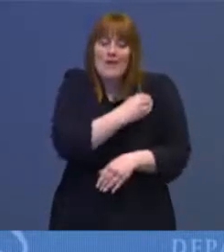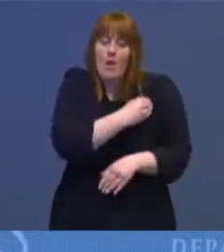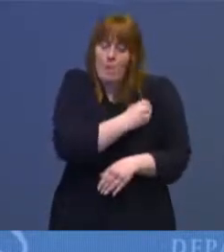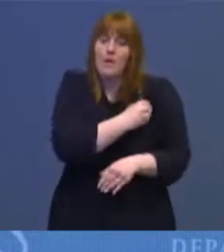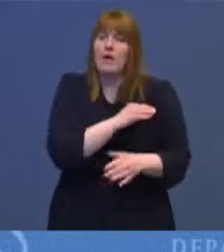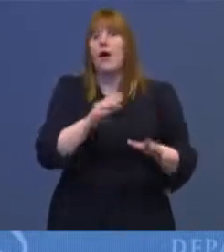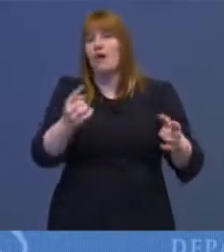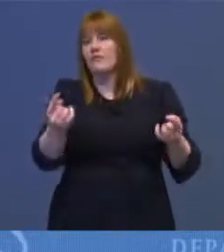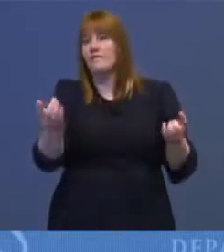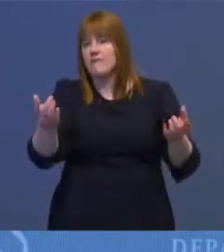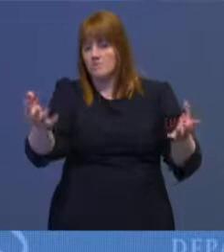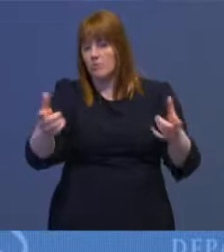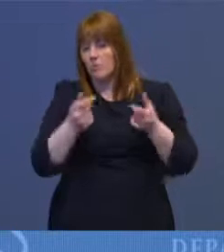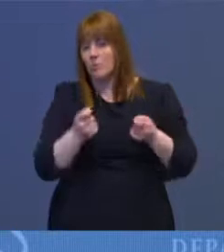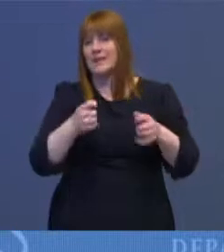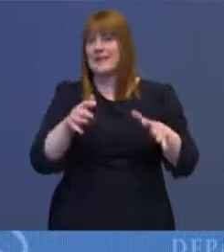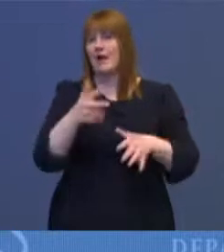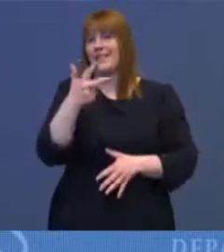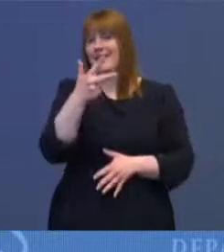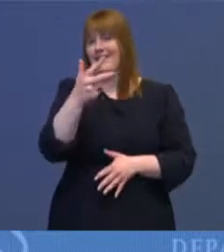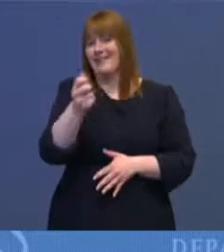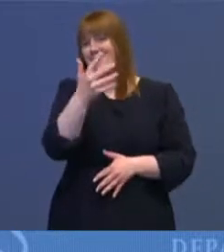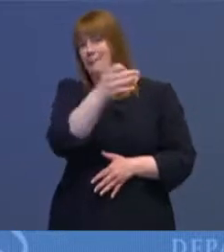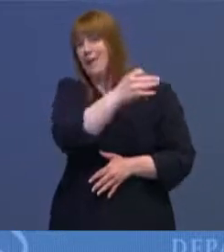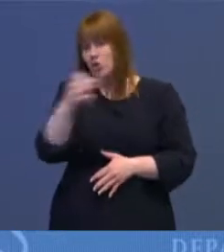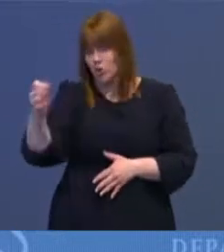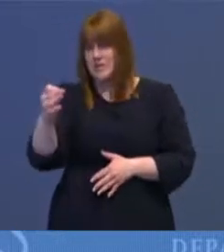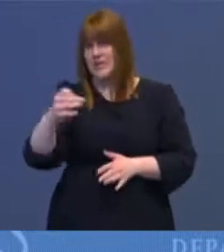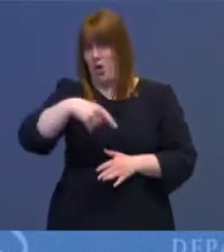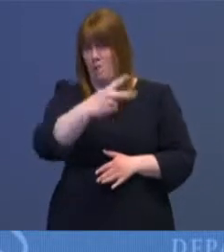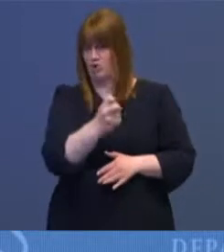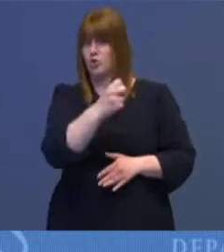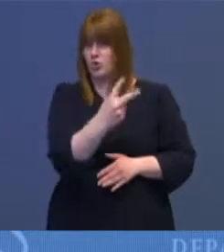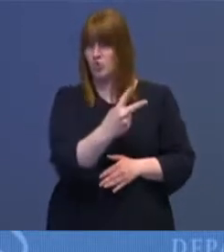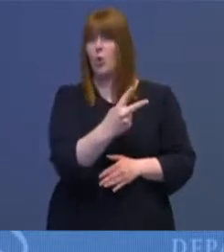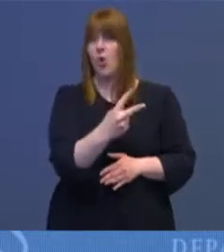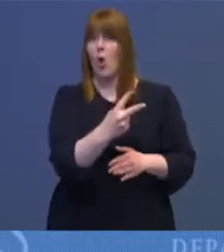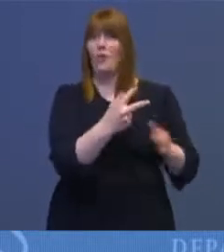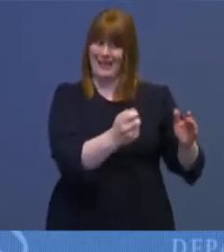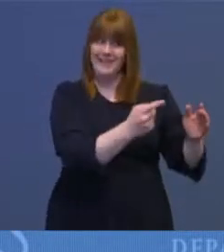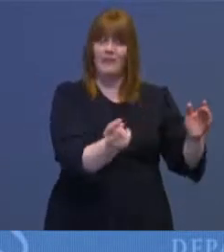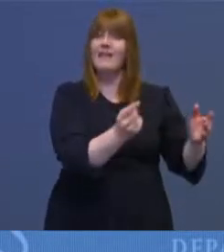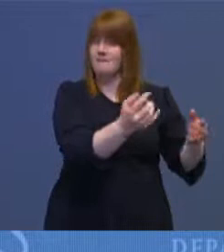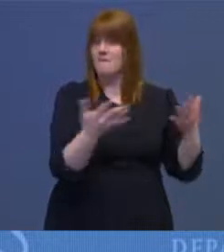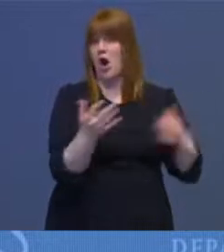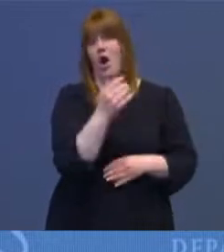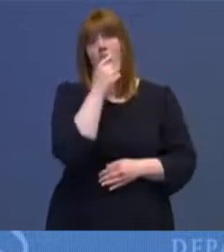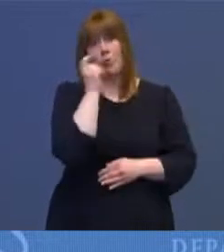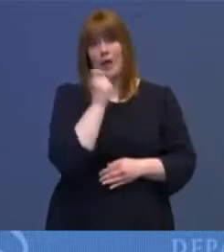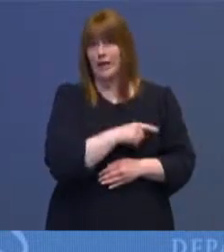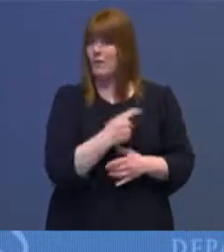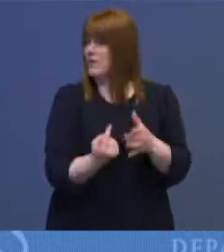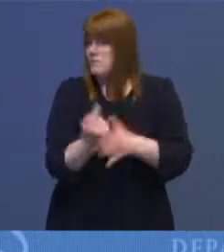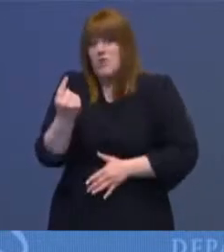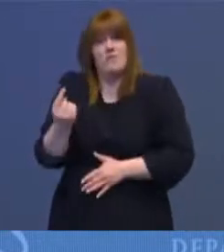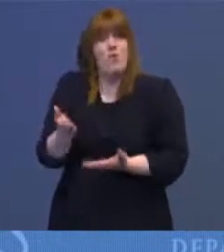asylsøkere til Norge I 2022, og 30 000 da fra Ukraina. Men vi nødt til å være forberedt på at det kan komme